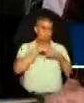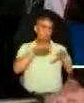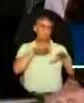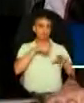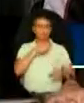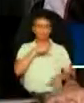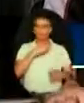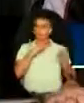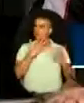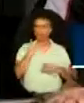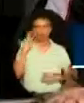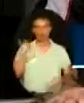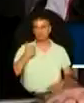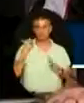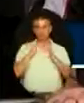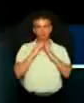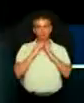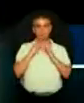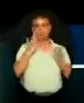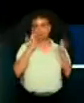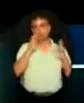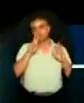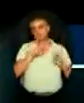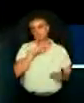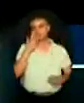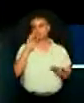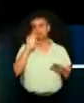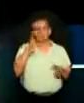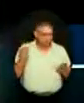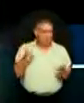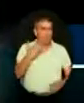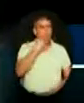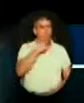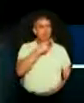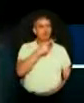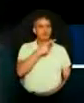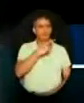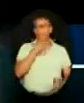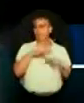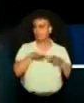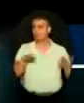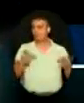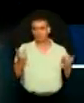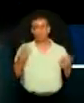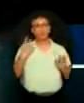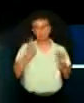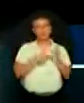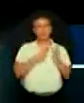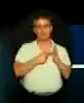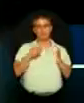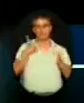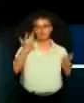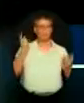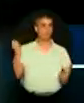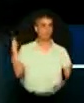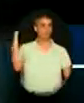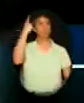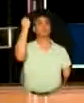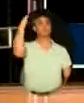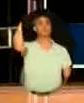לא, 99 הוא לא היה שר השיכון, היה 92, 95 שר. היה, הוא היה... הוא היה הרבה פעמים שר, אני לא יודע. הוא נחת